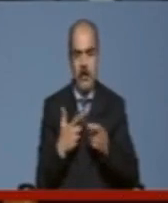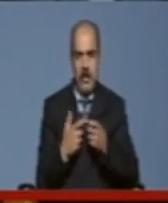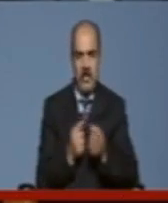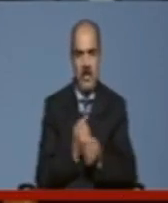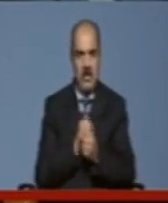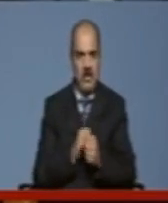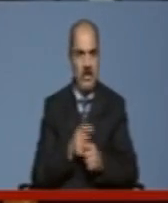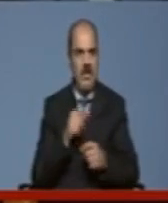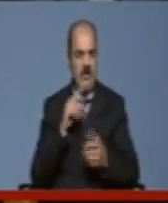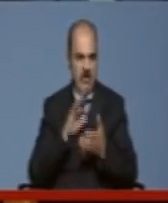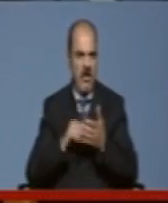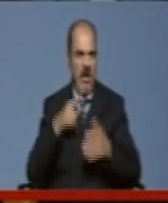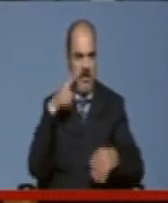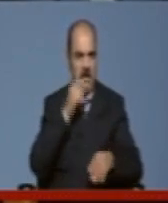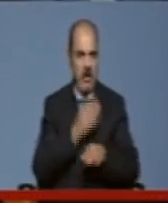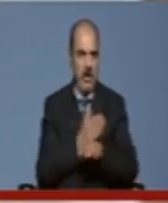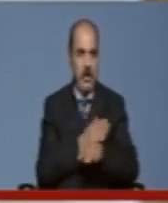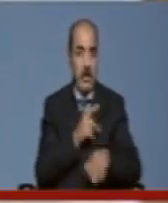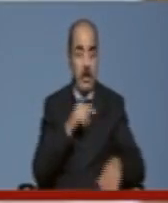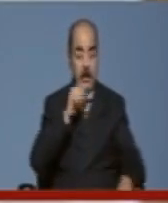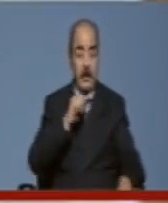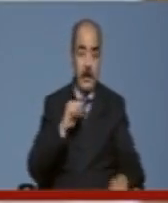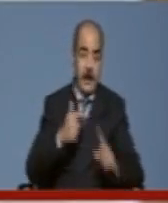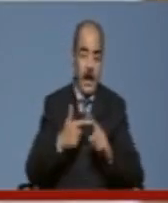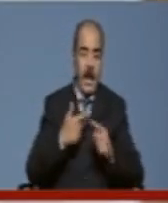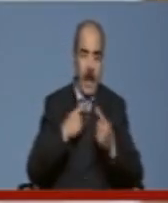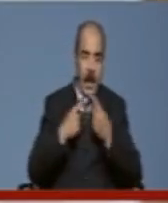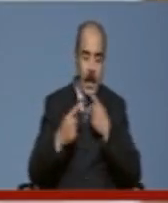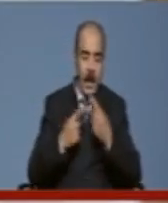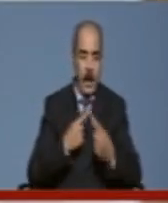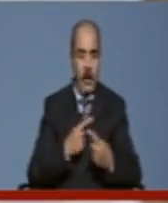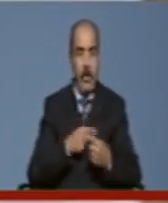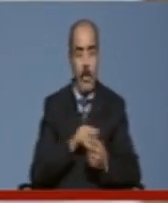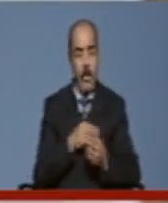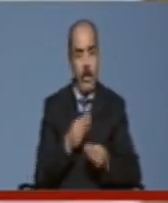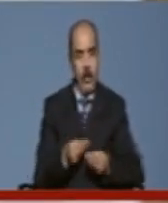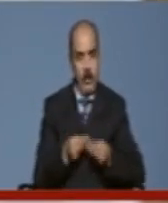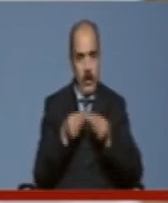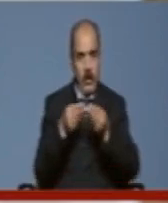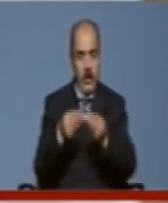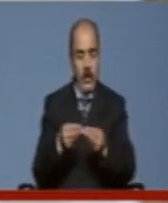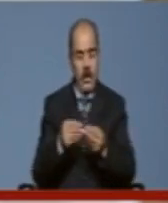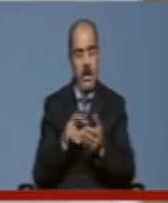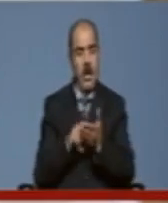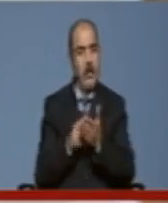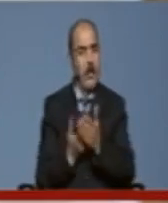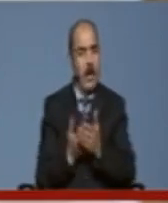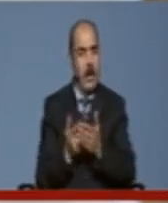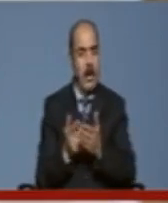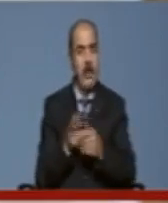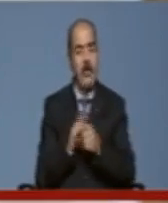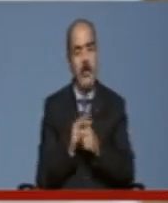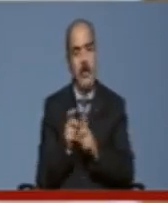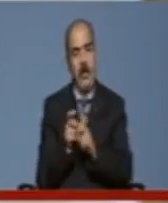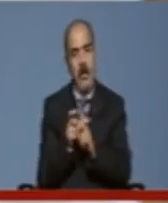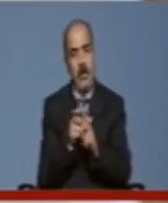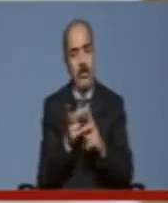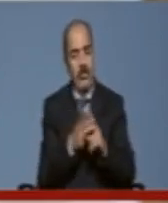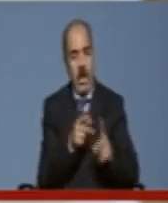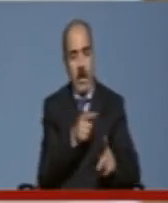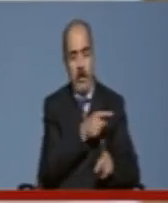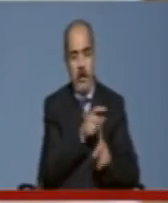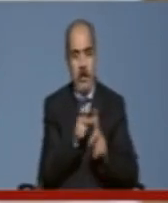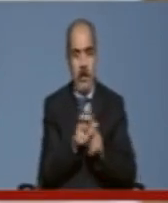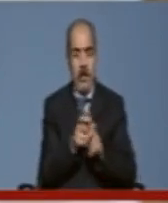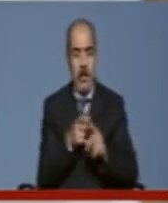هام جدا. المحور الثاني الذي نريد أن نتقدم فيه يتعلق بحماية المدنيين.